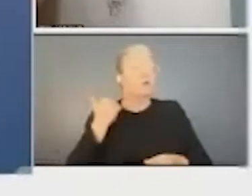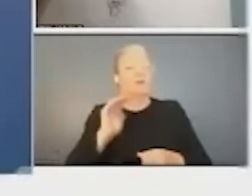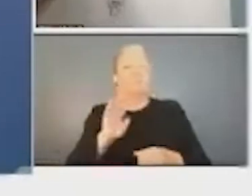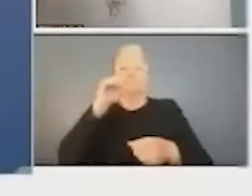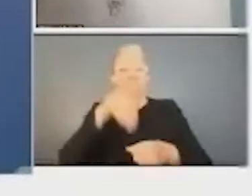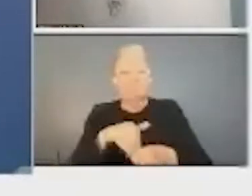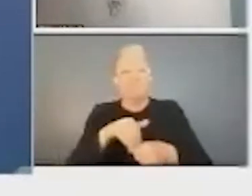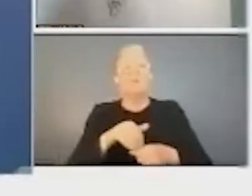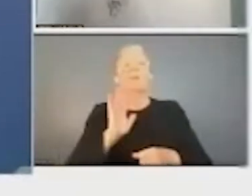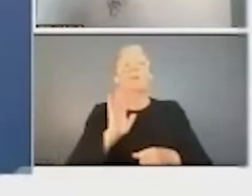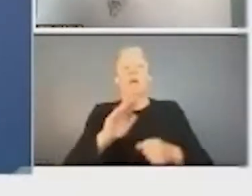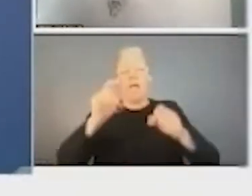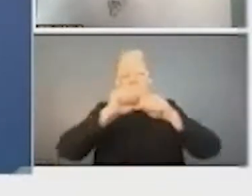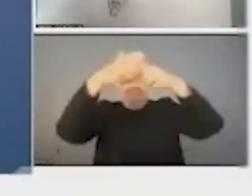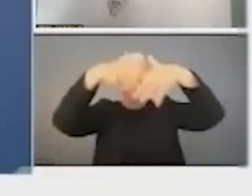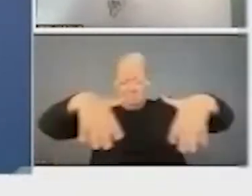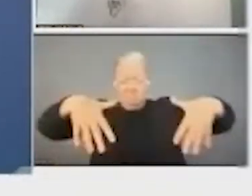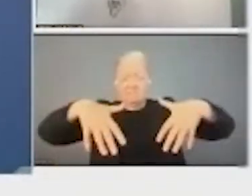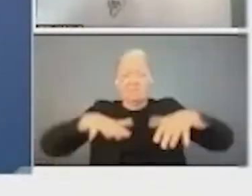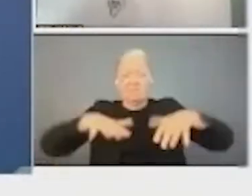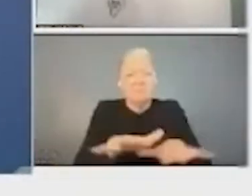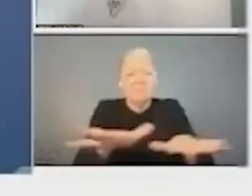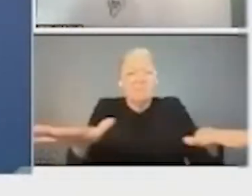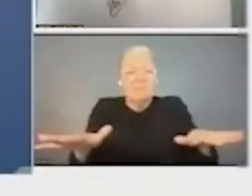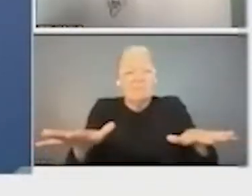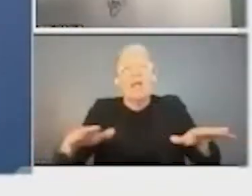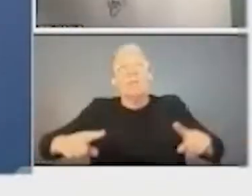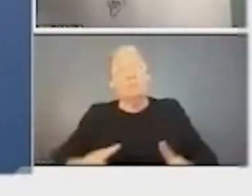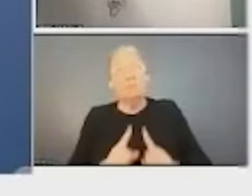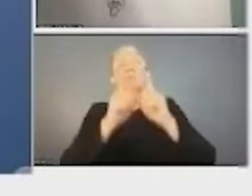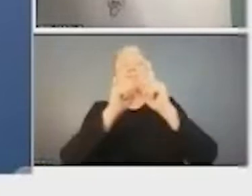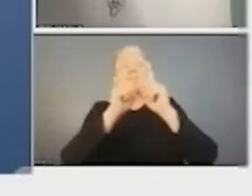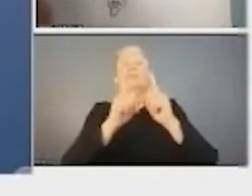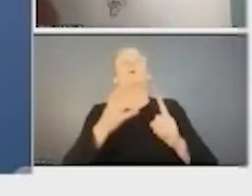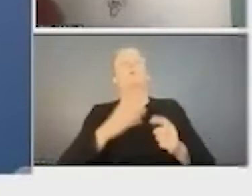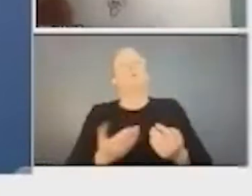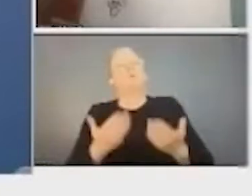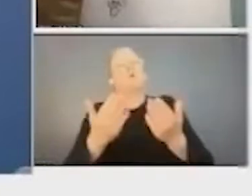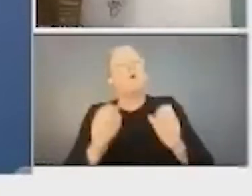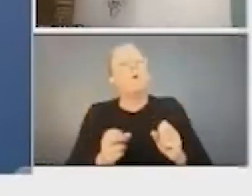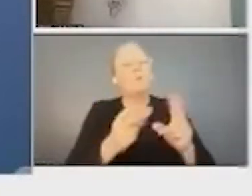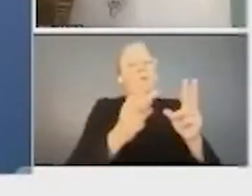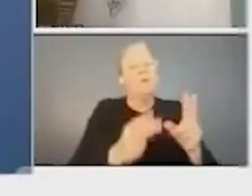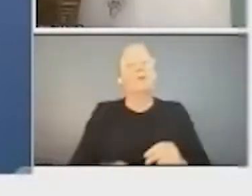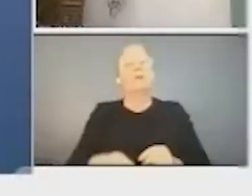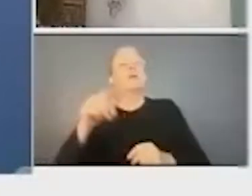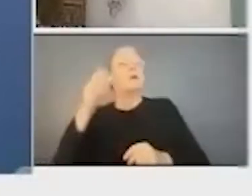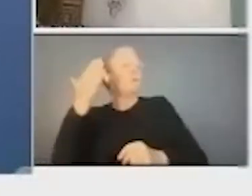جدا لندخل المرأة والبنت في اتخاذ القرارات التي تهم العالم